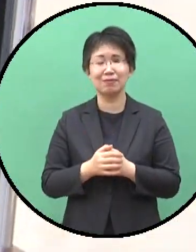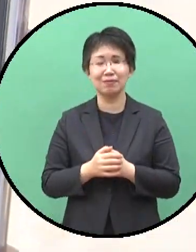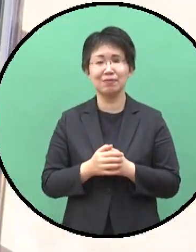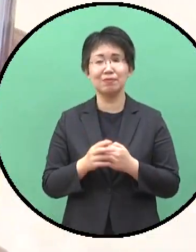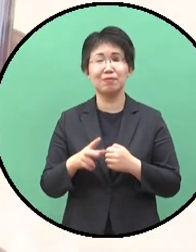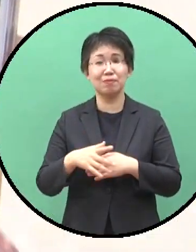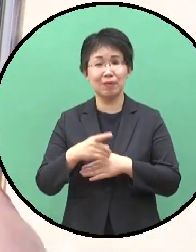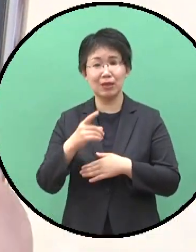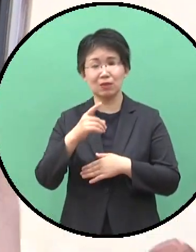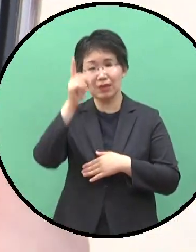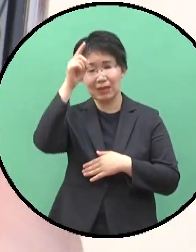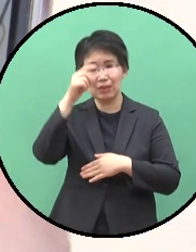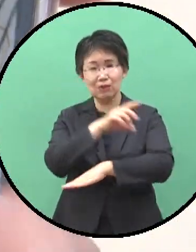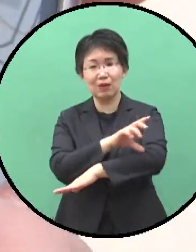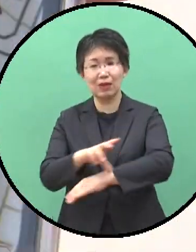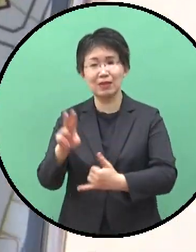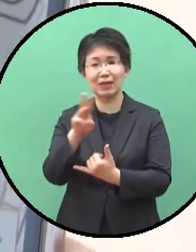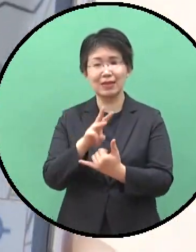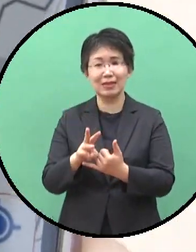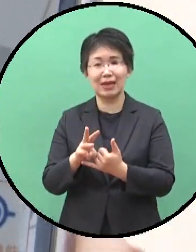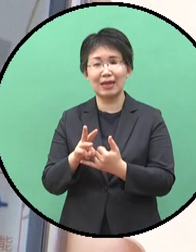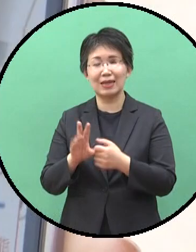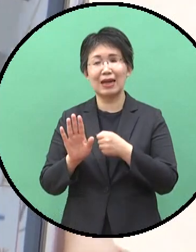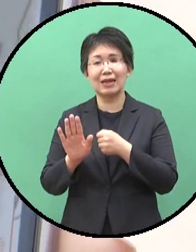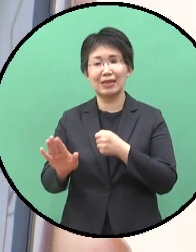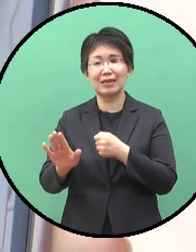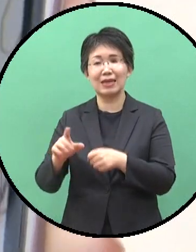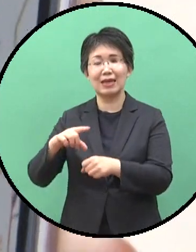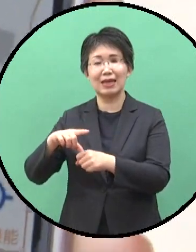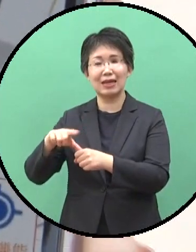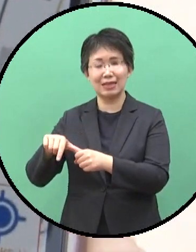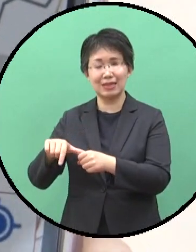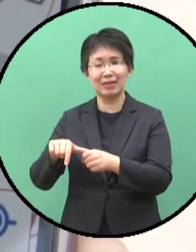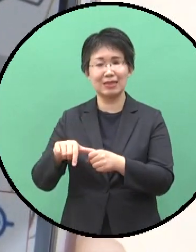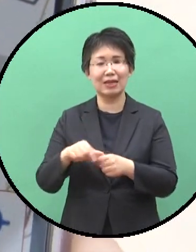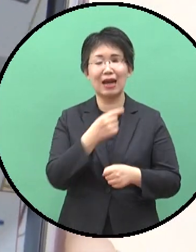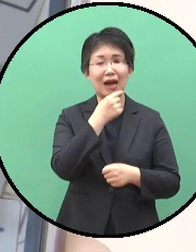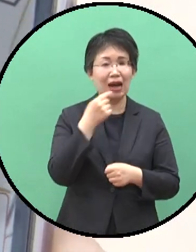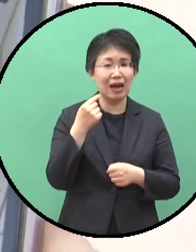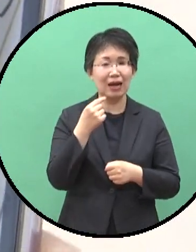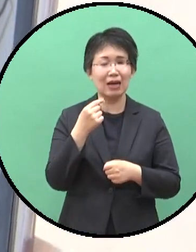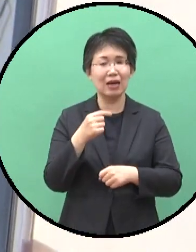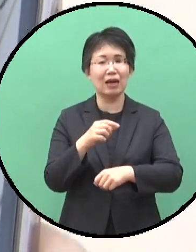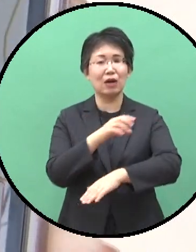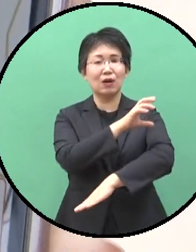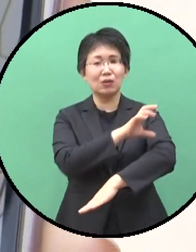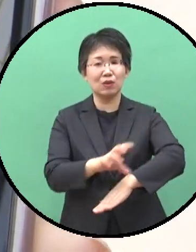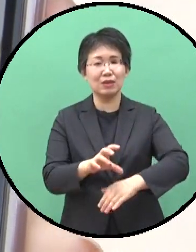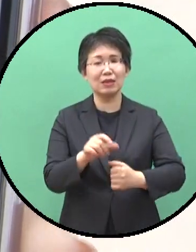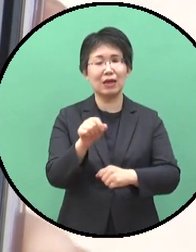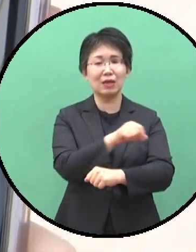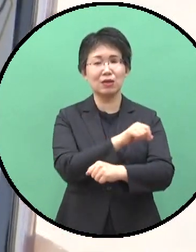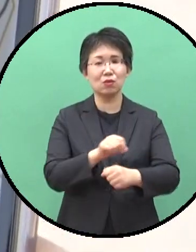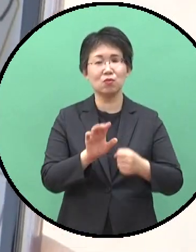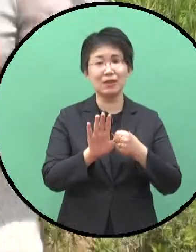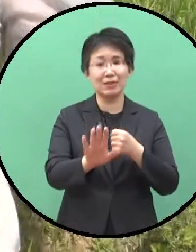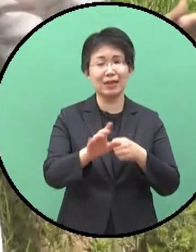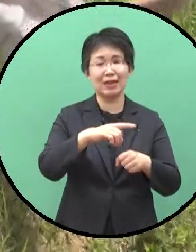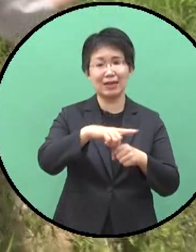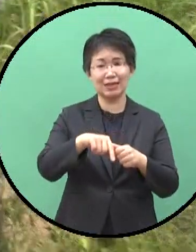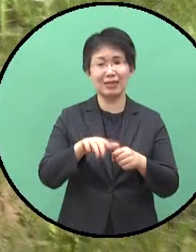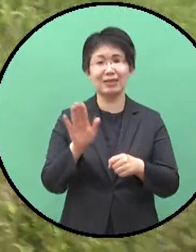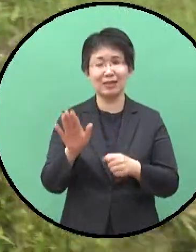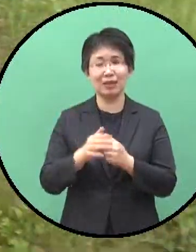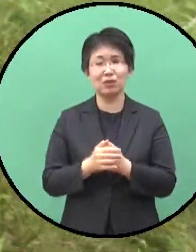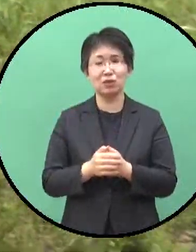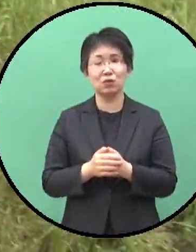黄色が土砂災害警戒区域です。赤色が土砂災害特別警戒区域となります。 となってきますと、は